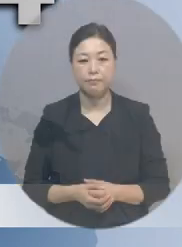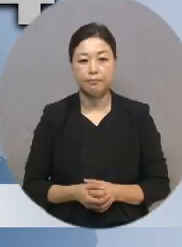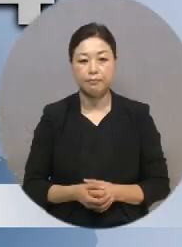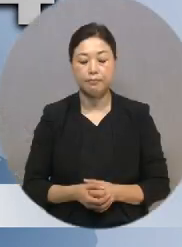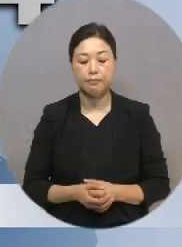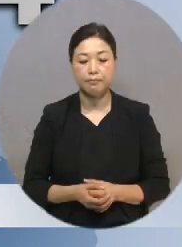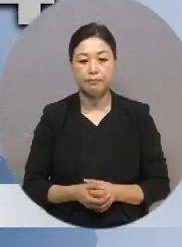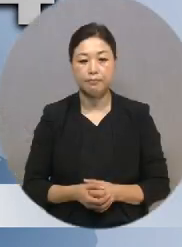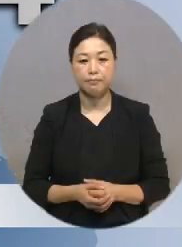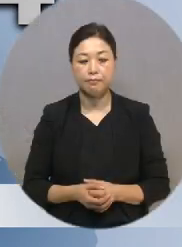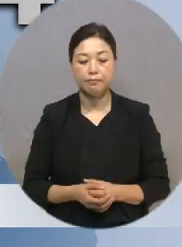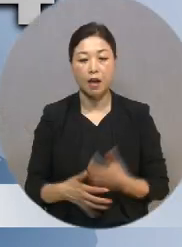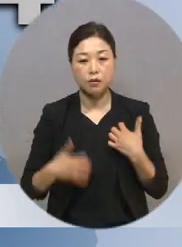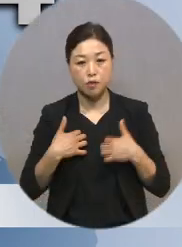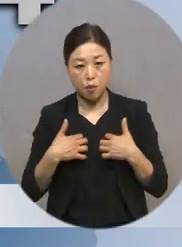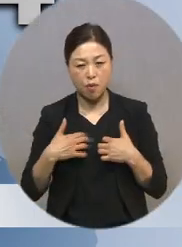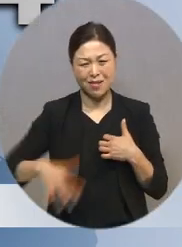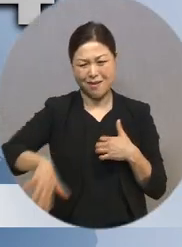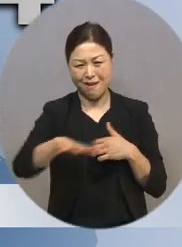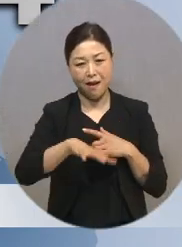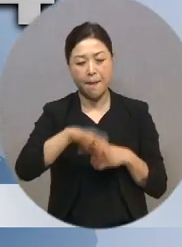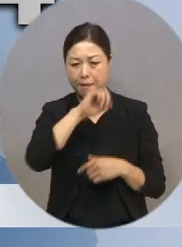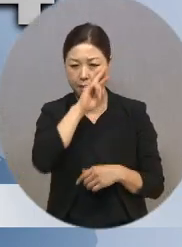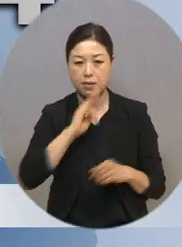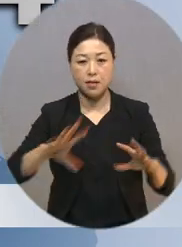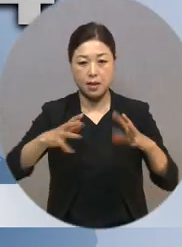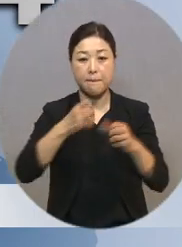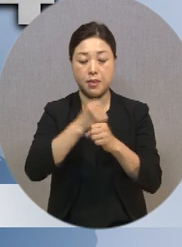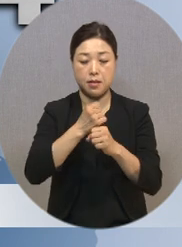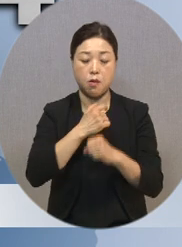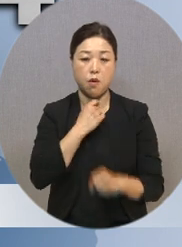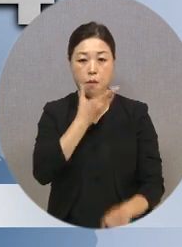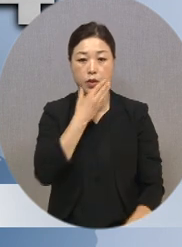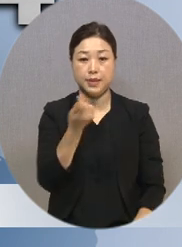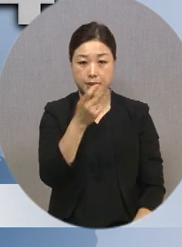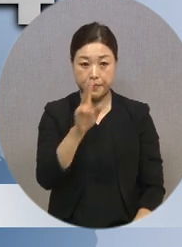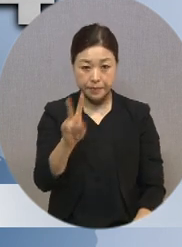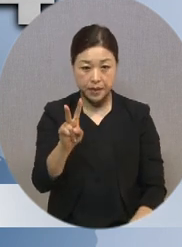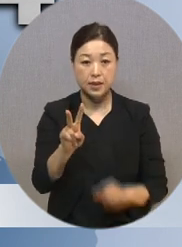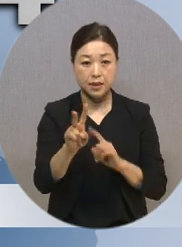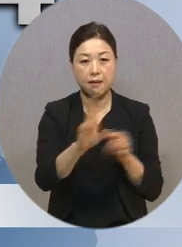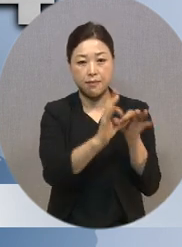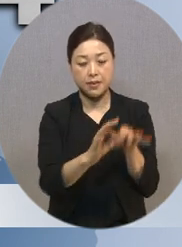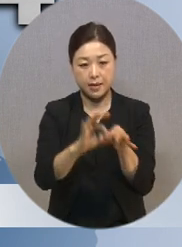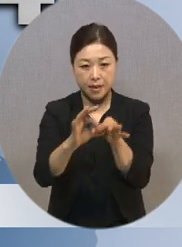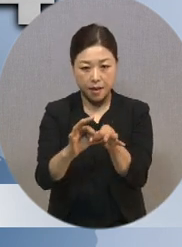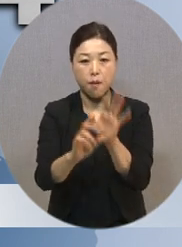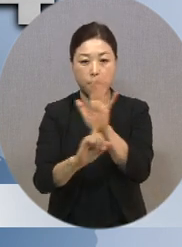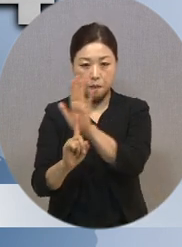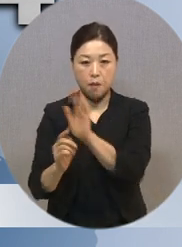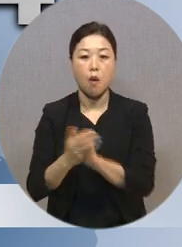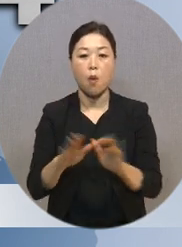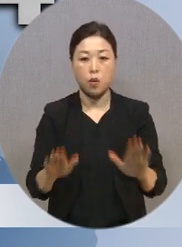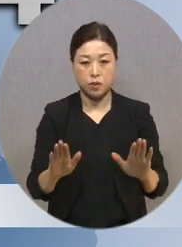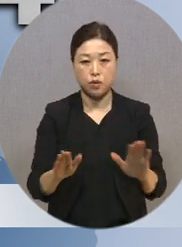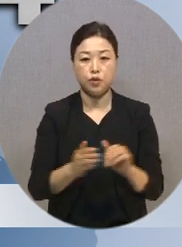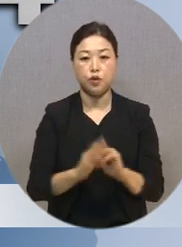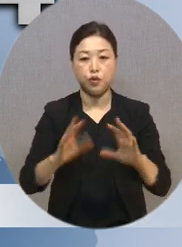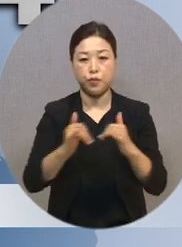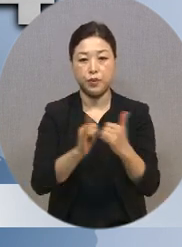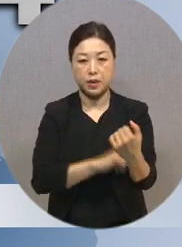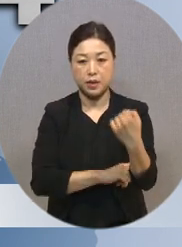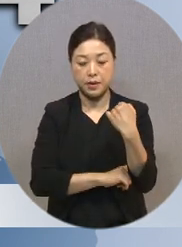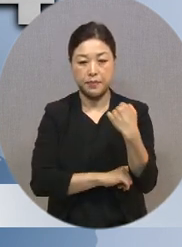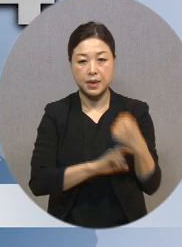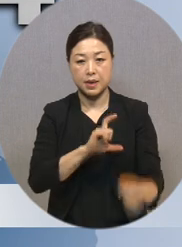누구나 즐겁고 모두가 편한 세상을 만들기 위한 복지TV 연중 릴레이 캠페인. 오늘 이 시간은